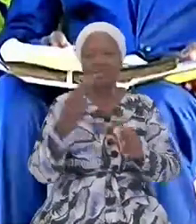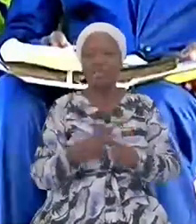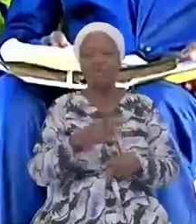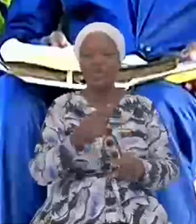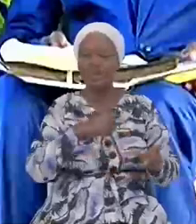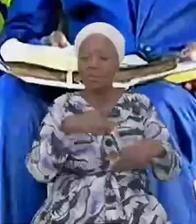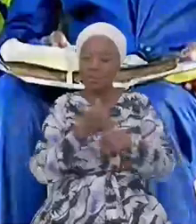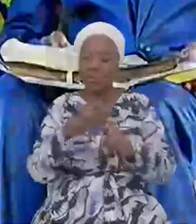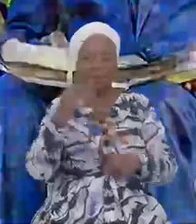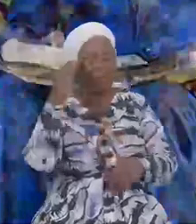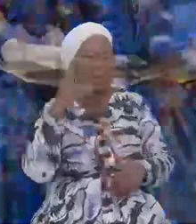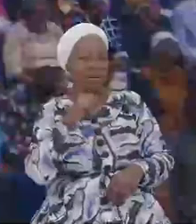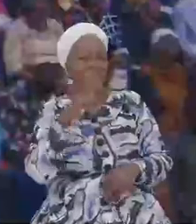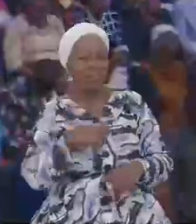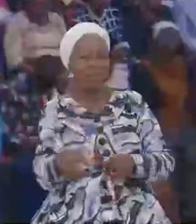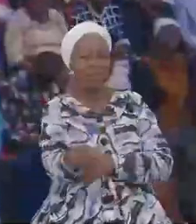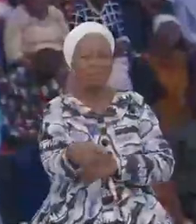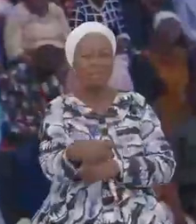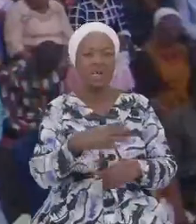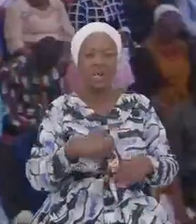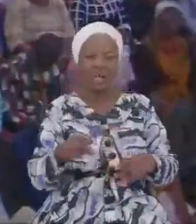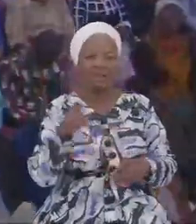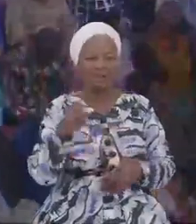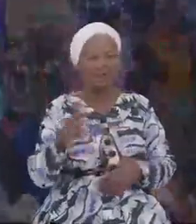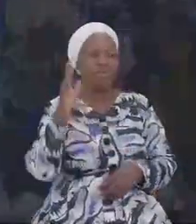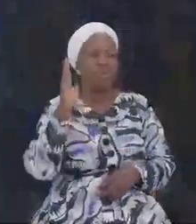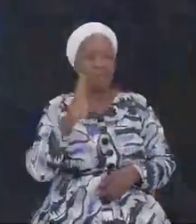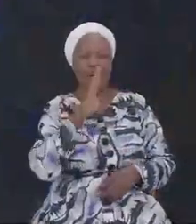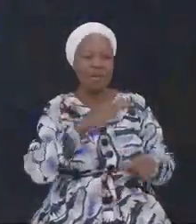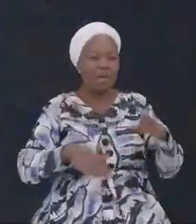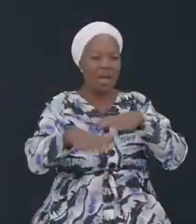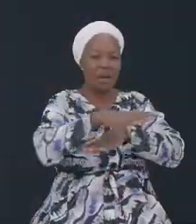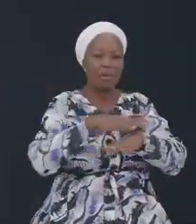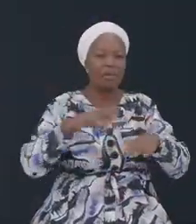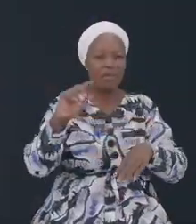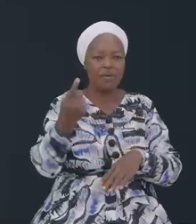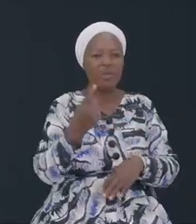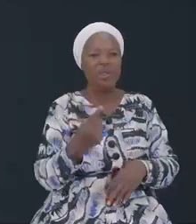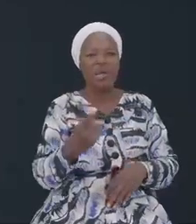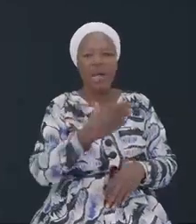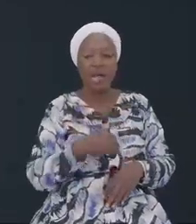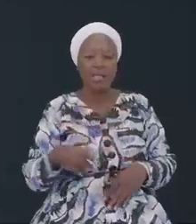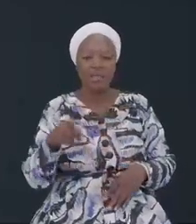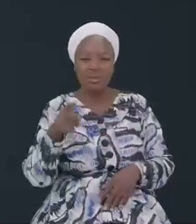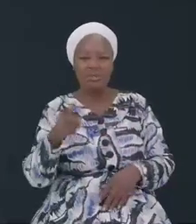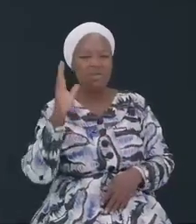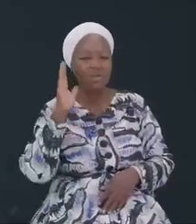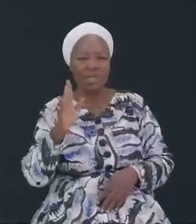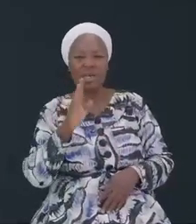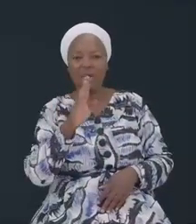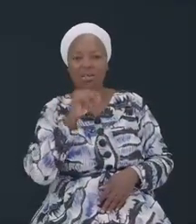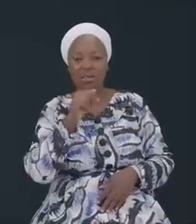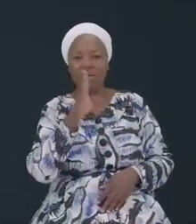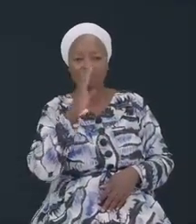tête et non la queue. Tu seras toujours en haut. et tu ne seras jamais en